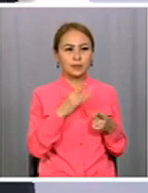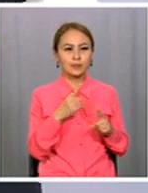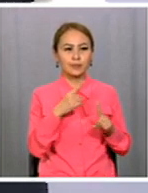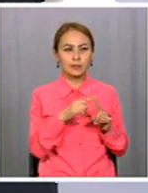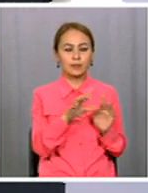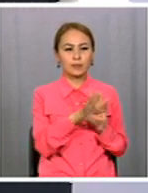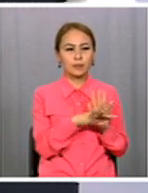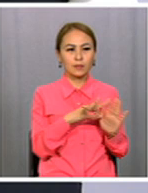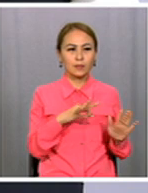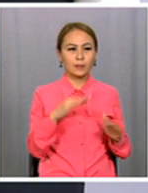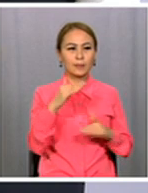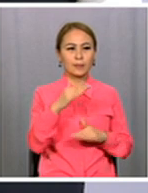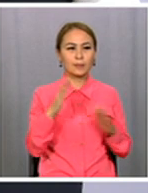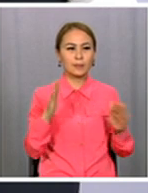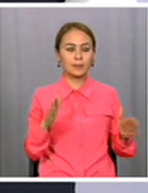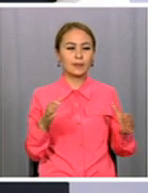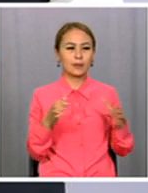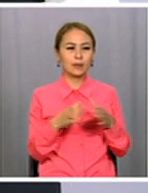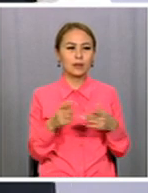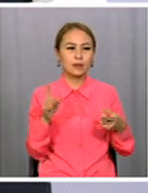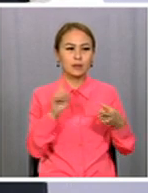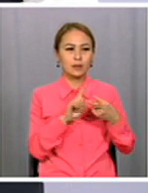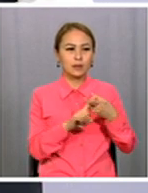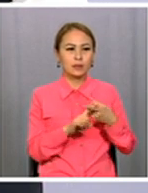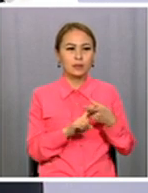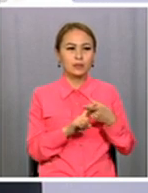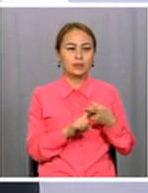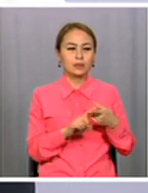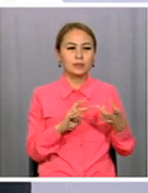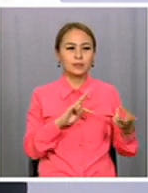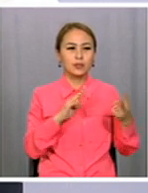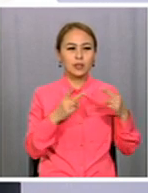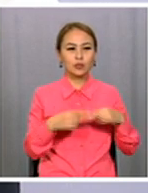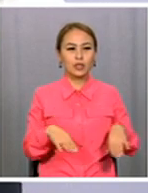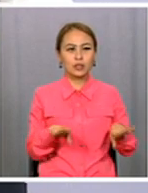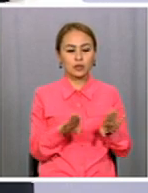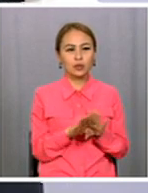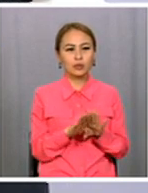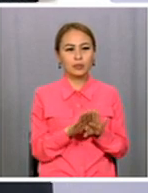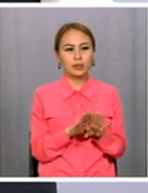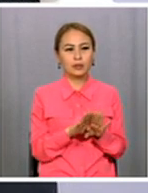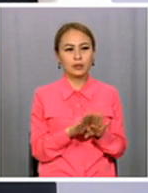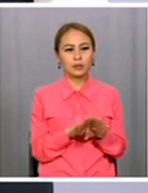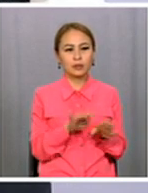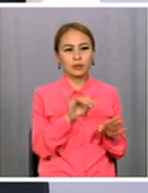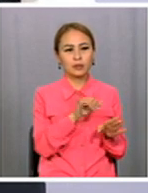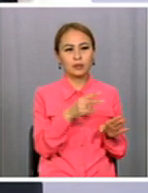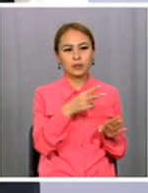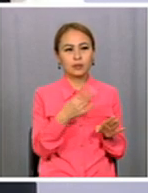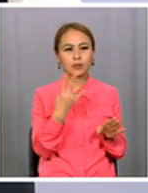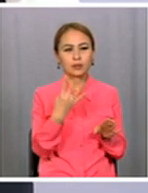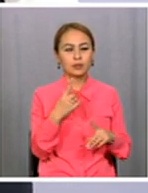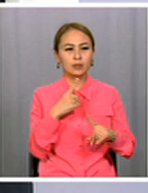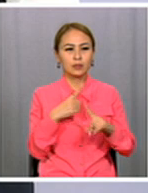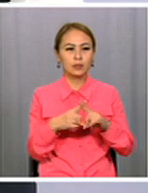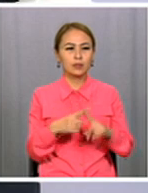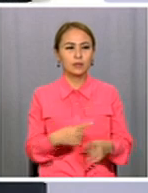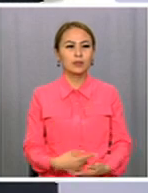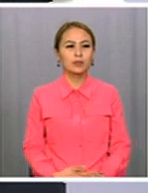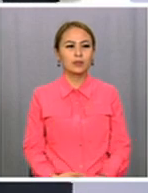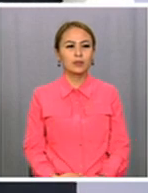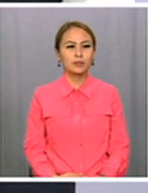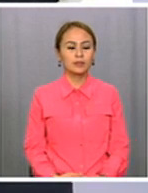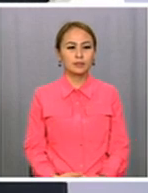та, ал квадраттың периметрі тәуелді айнымалы, оны Y деп алайық. Сонда бұл тәуелділіктің формуласы келесі болады, яғни Y тең